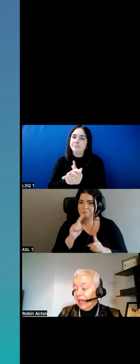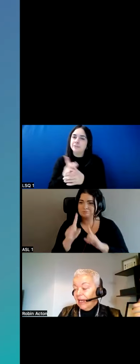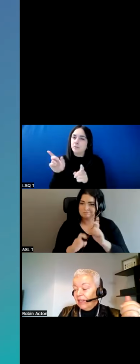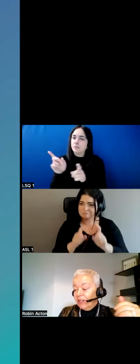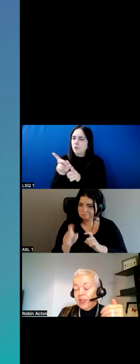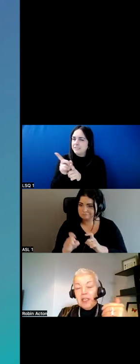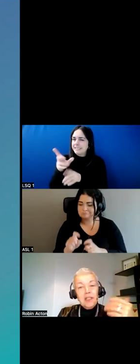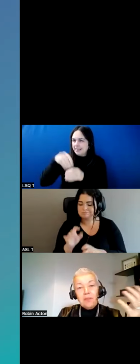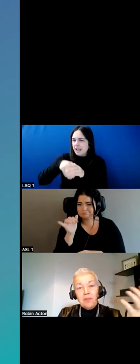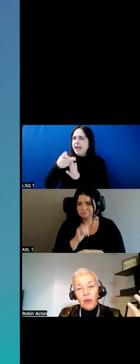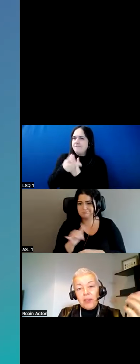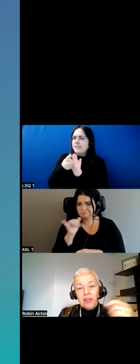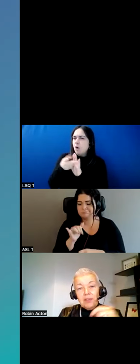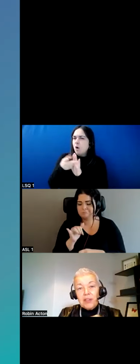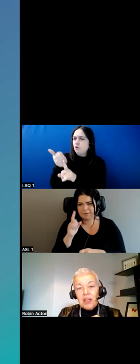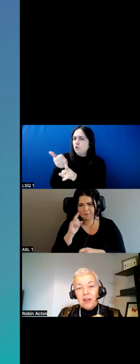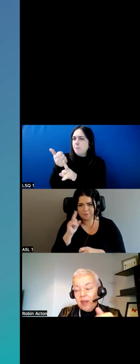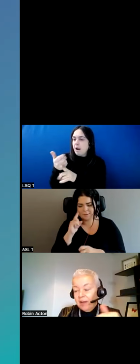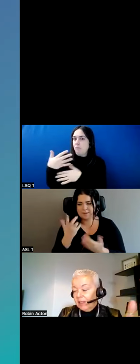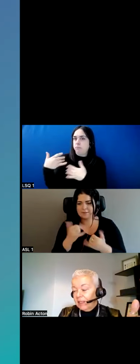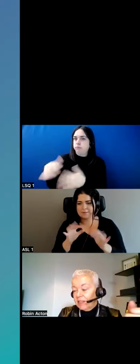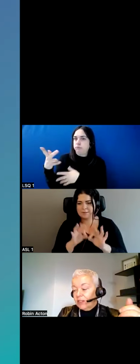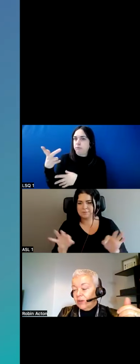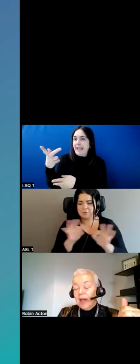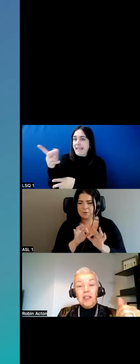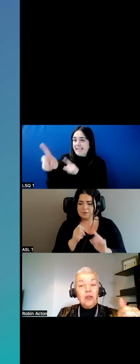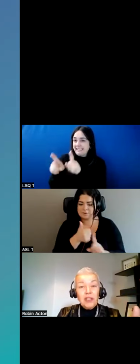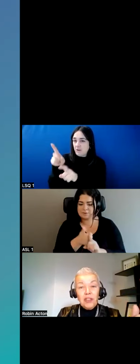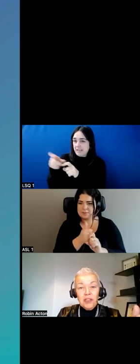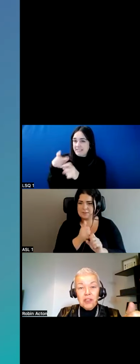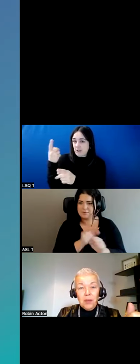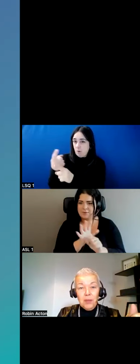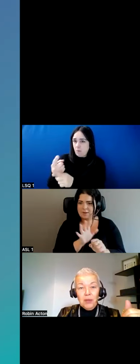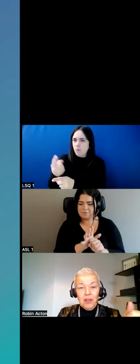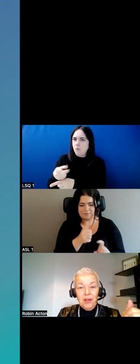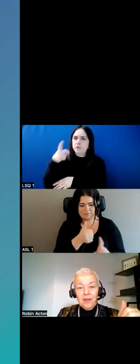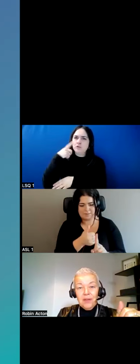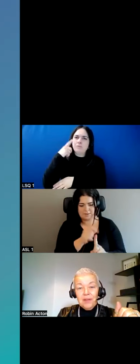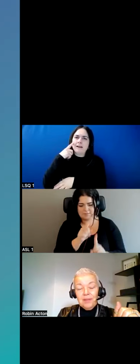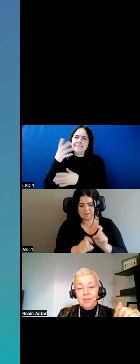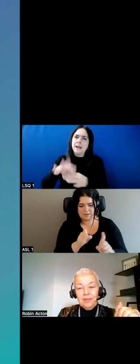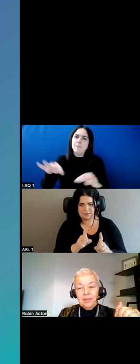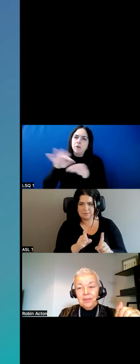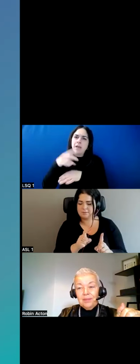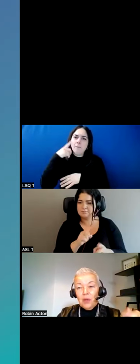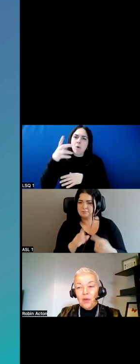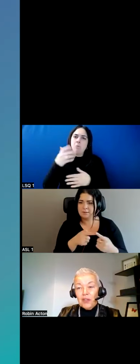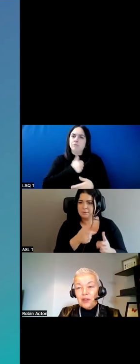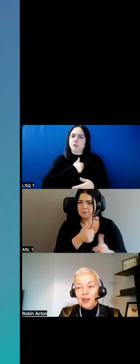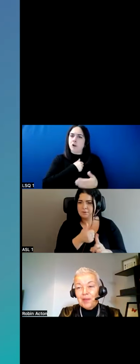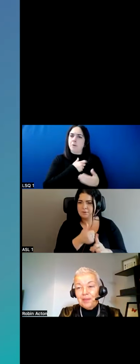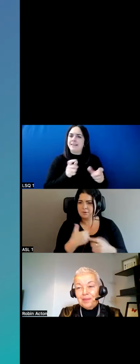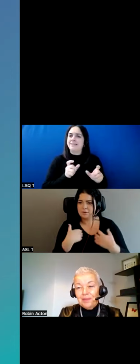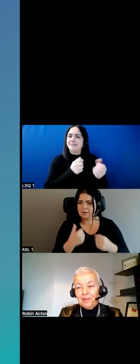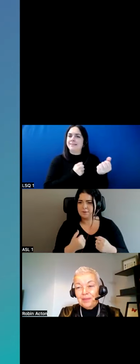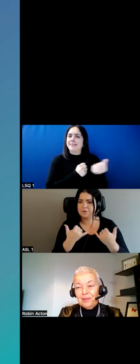pourquoi dans la vidéo tu as posé plein de bonnes questions. Est-ce que tu penses que c'est important pour les défenseurs de l'autonomie de poser des questions sur leur